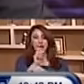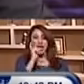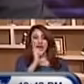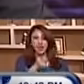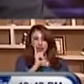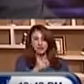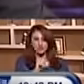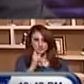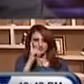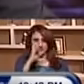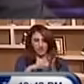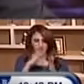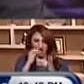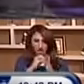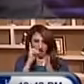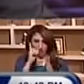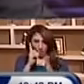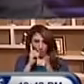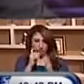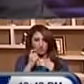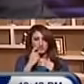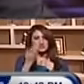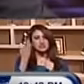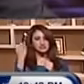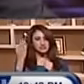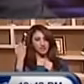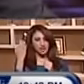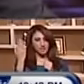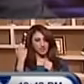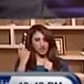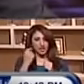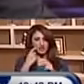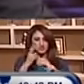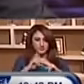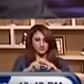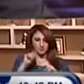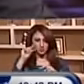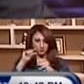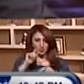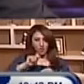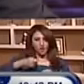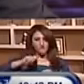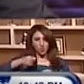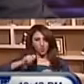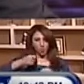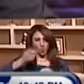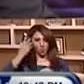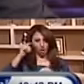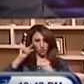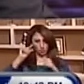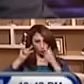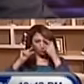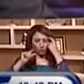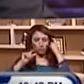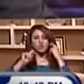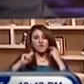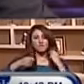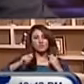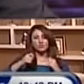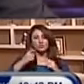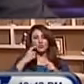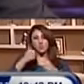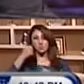هو في الاول خالص نبتدي من زمان جدا، كانت ايام حملة الدكتور عمنا مفتوح. كانوا عاملين